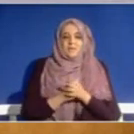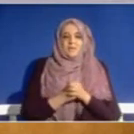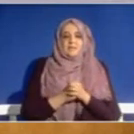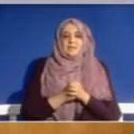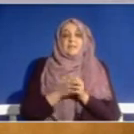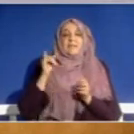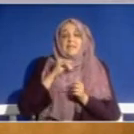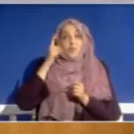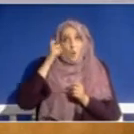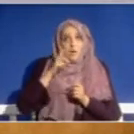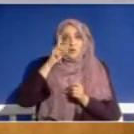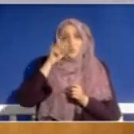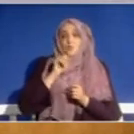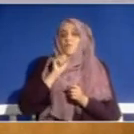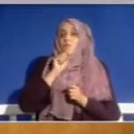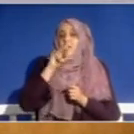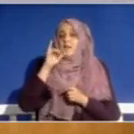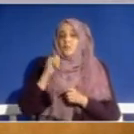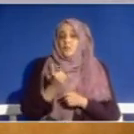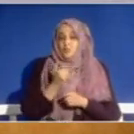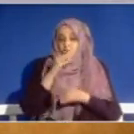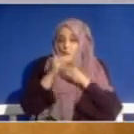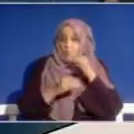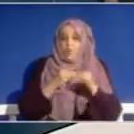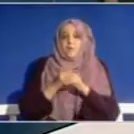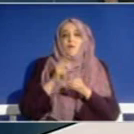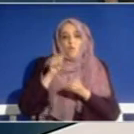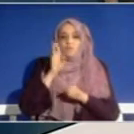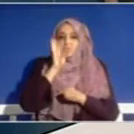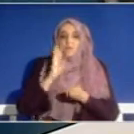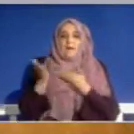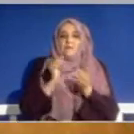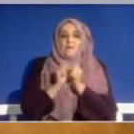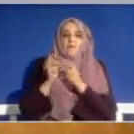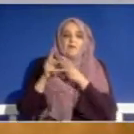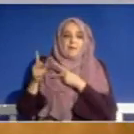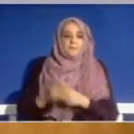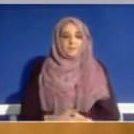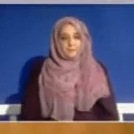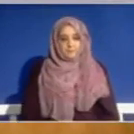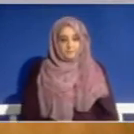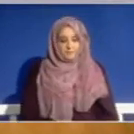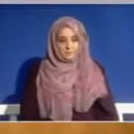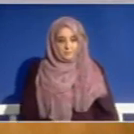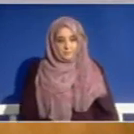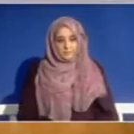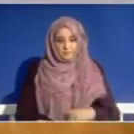يؤمن بالله واليوم الآخر فليحسن إلى جاره. هذا حديث النبي صلى الله عليه وسلم متفق على